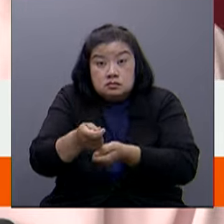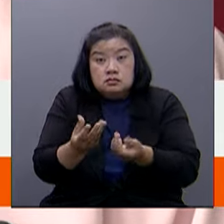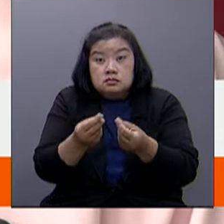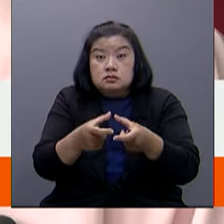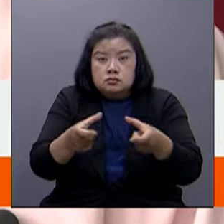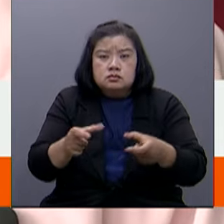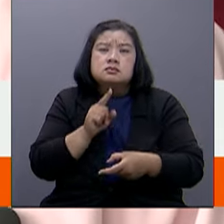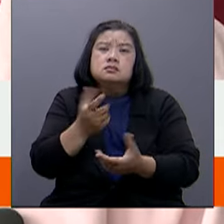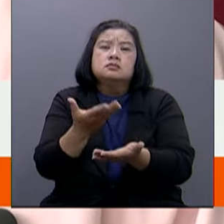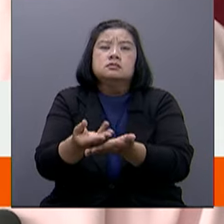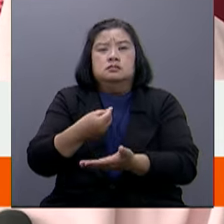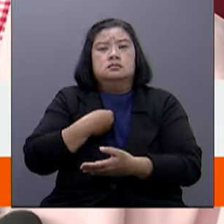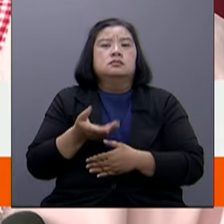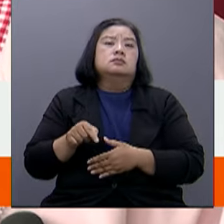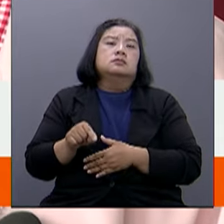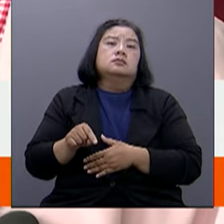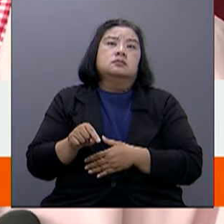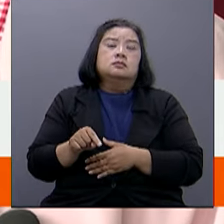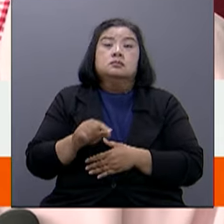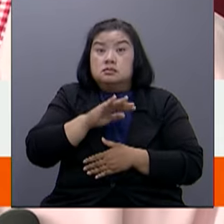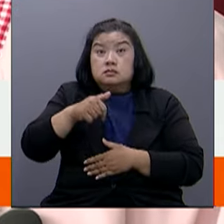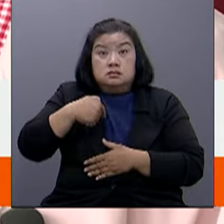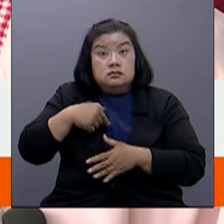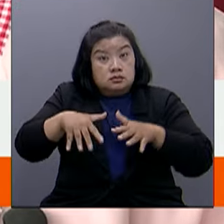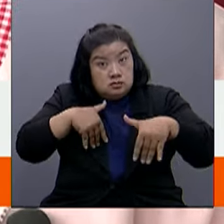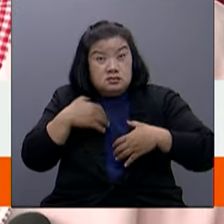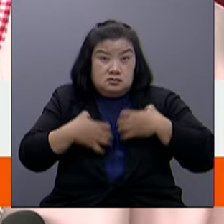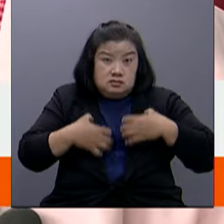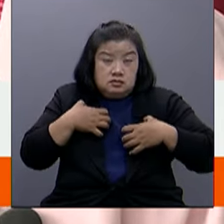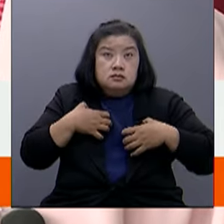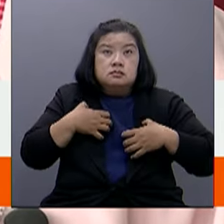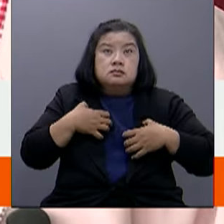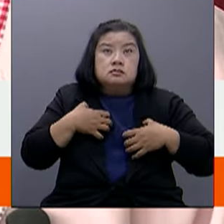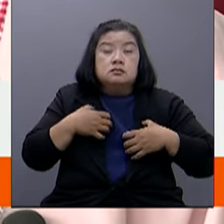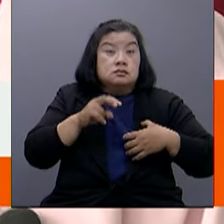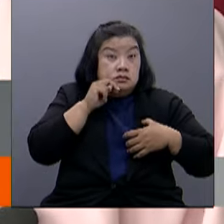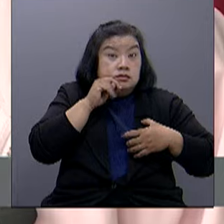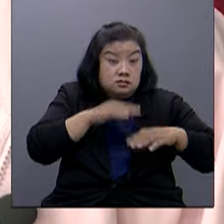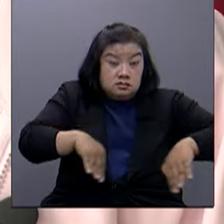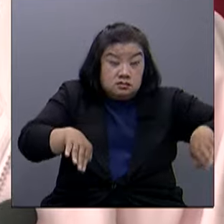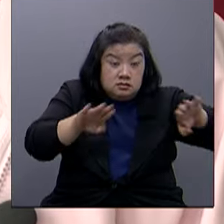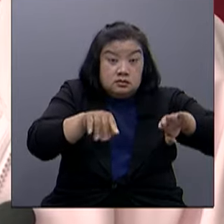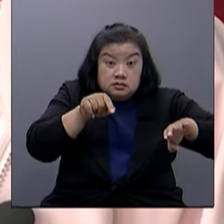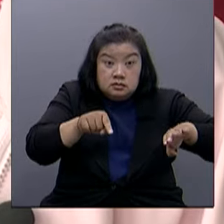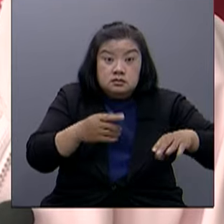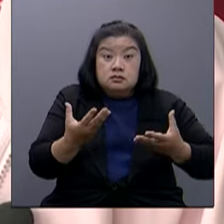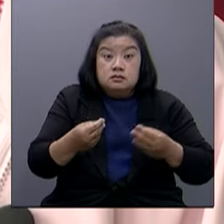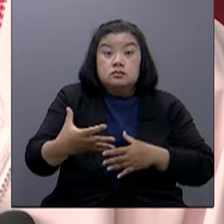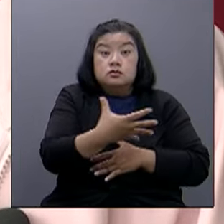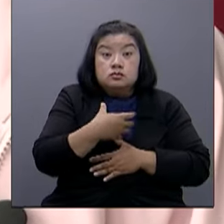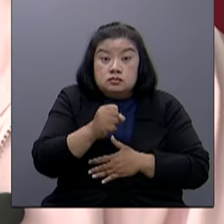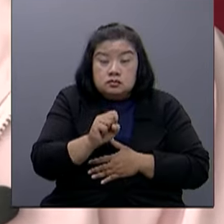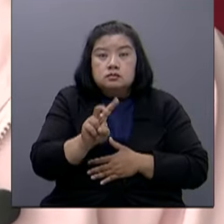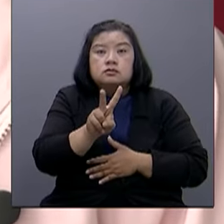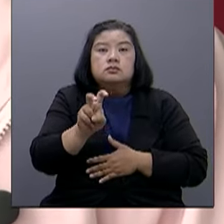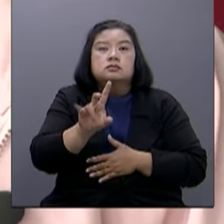ได้ยังไงแล้วชาวบ้านเดือดร้อนที่ดินเนื้อที่ที่จะเอาไปสร้างอ่างเก็บน้ำเนี่ย280